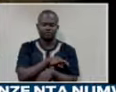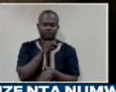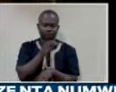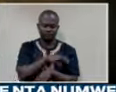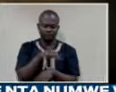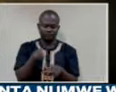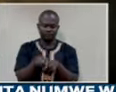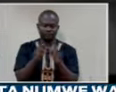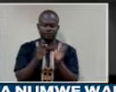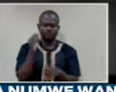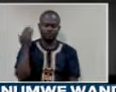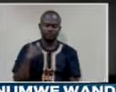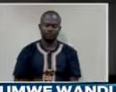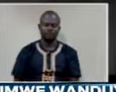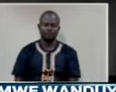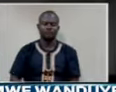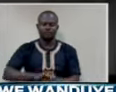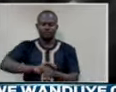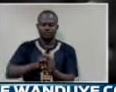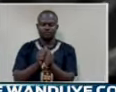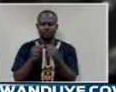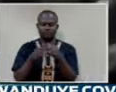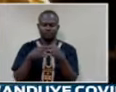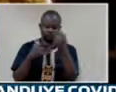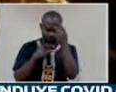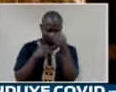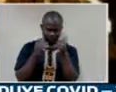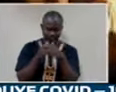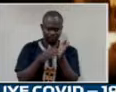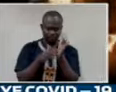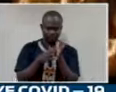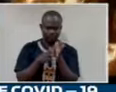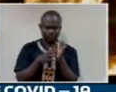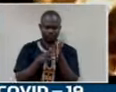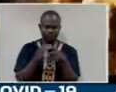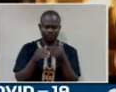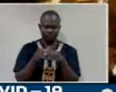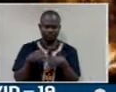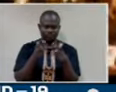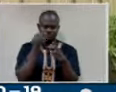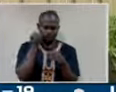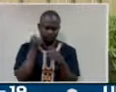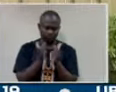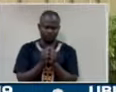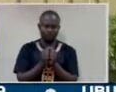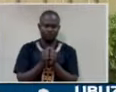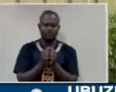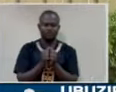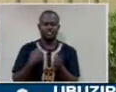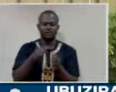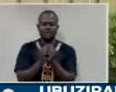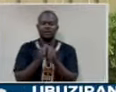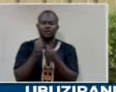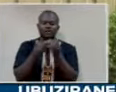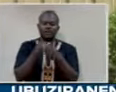batabona inyungu nk'uko byari bisanzwe. COVID-19 ngo ni icyorezo cyahungabanyije urwego rw'ubuhanzi mu buryo bukomeye. Tugendana nabo umunsi ku munsi,